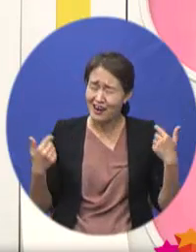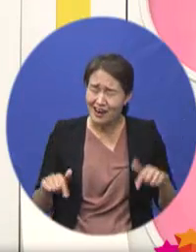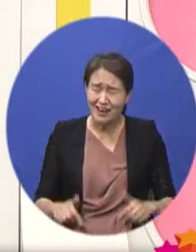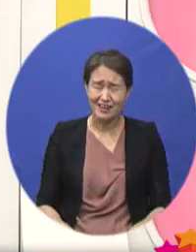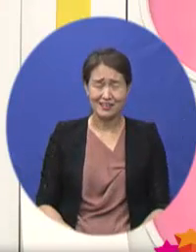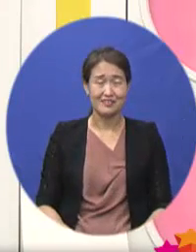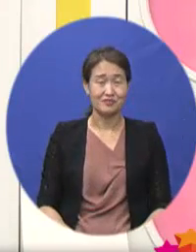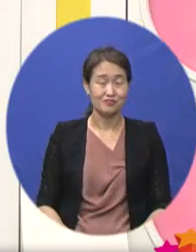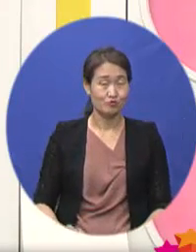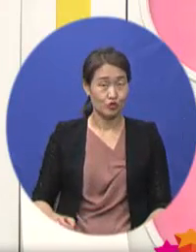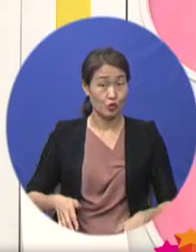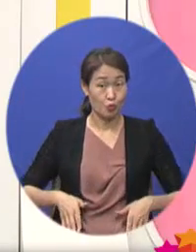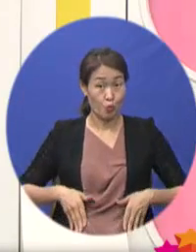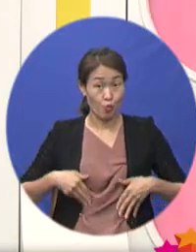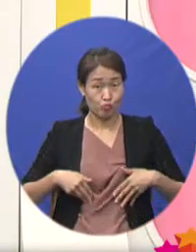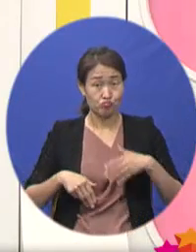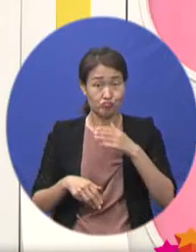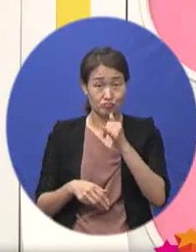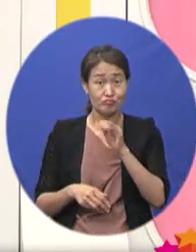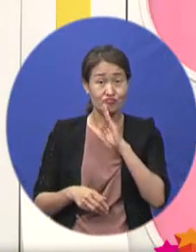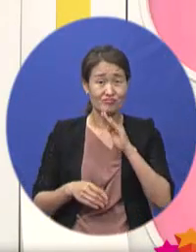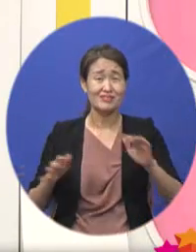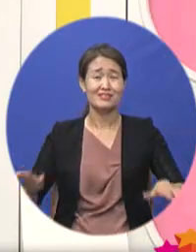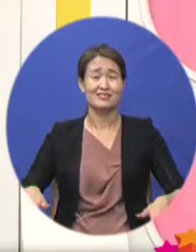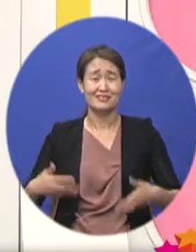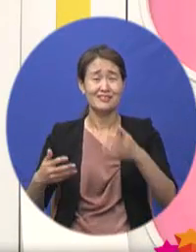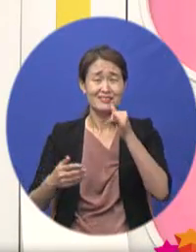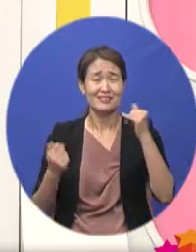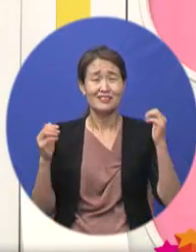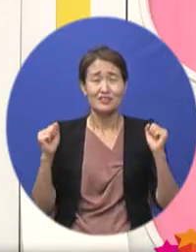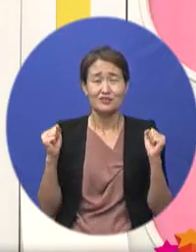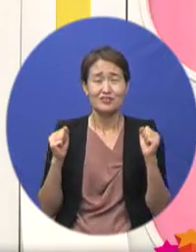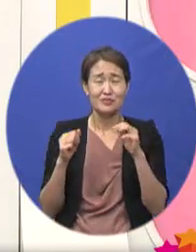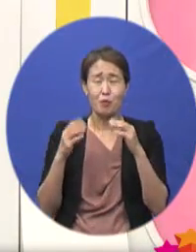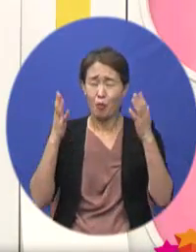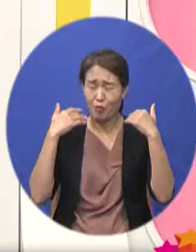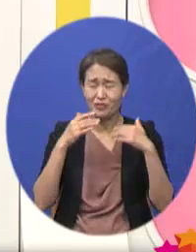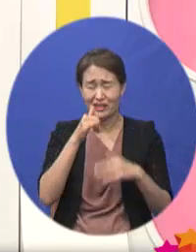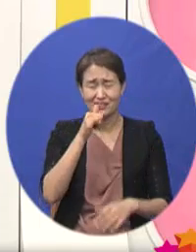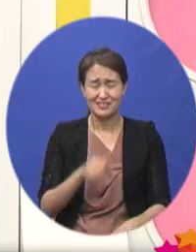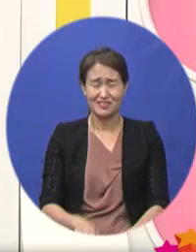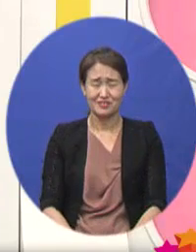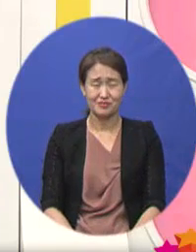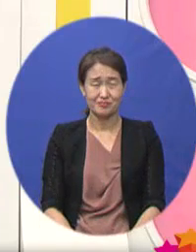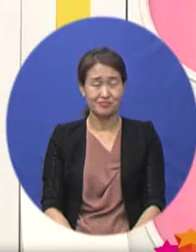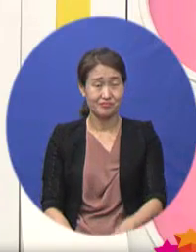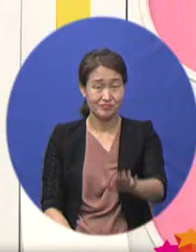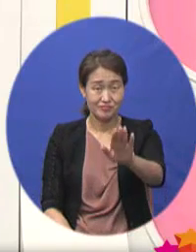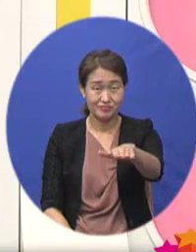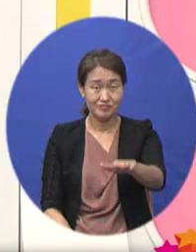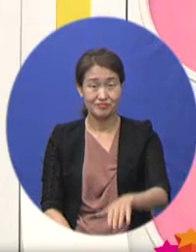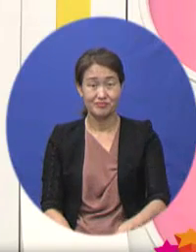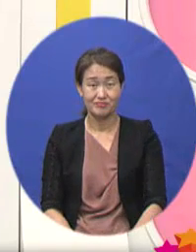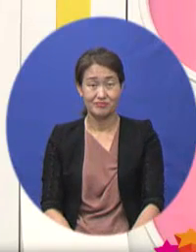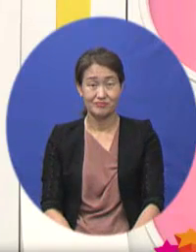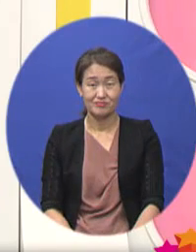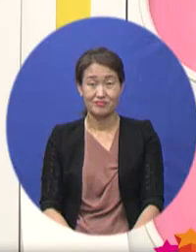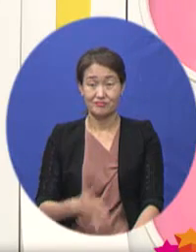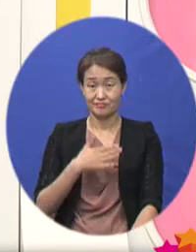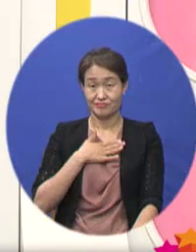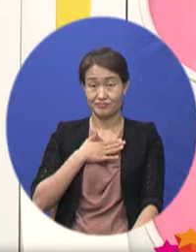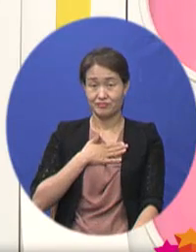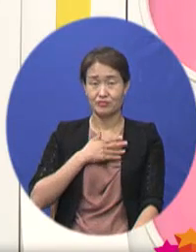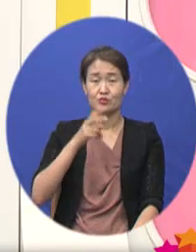봄, 느낄 수 있으니까 좋네요. 봄에도 있거든 네. 이거요. 가을에도 있고 여름에도 있고. 네. 우리 정 씨. 예. 아, 저는